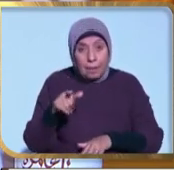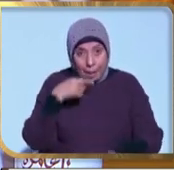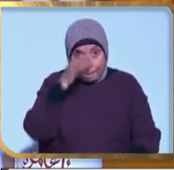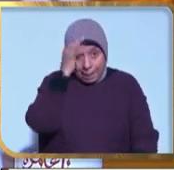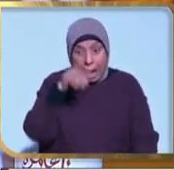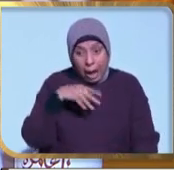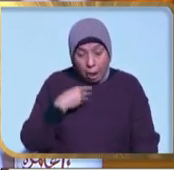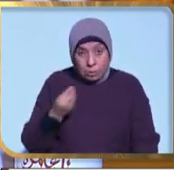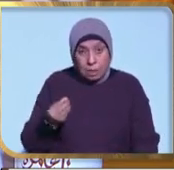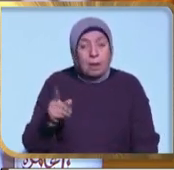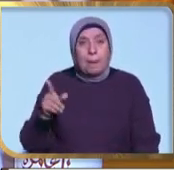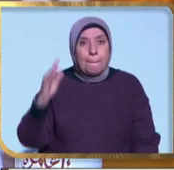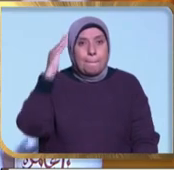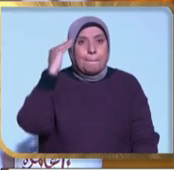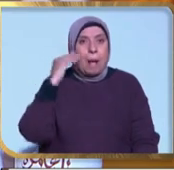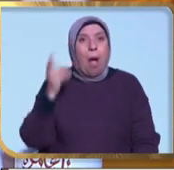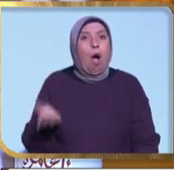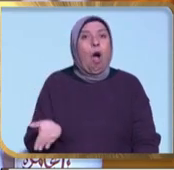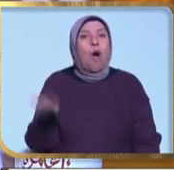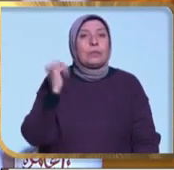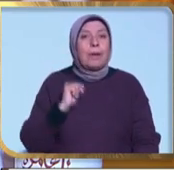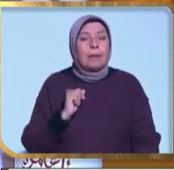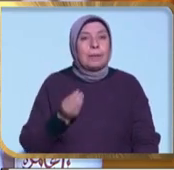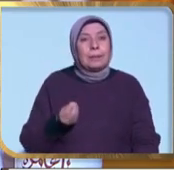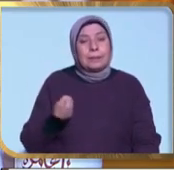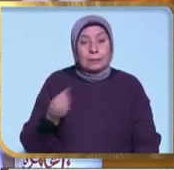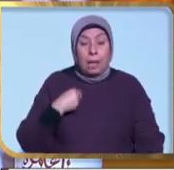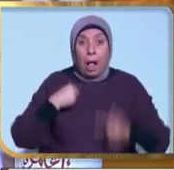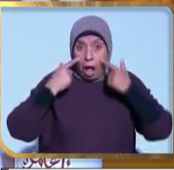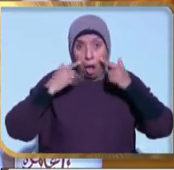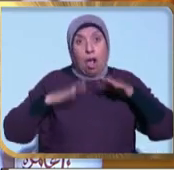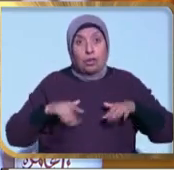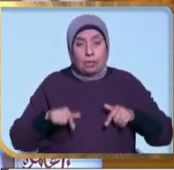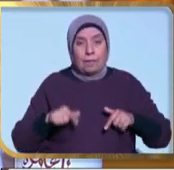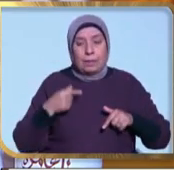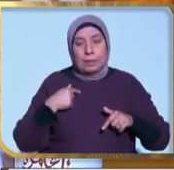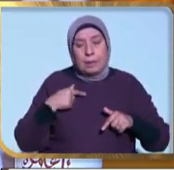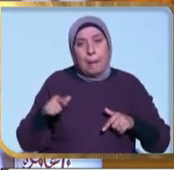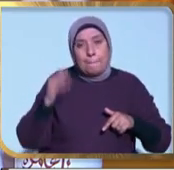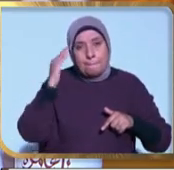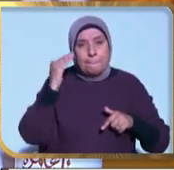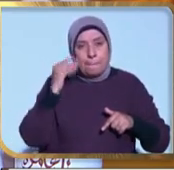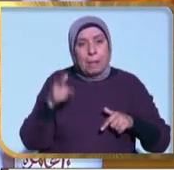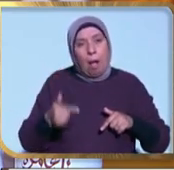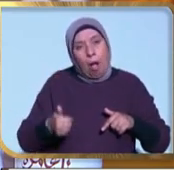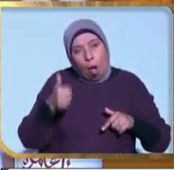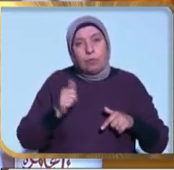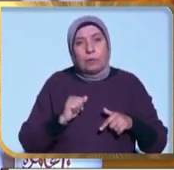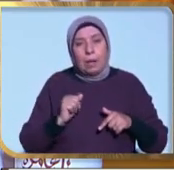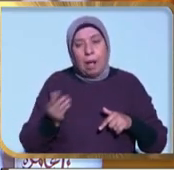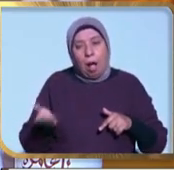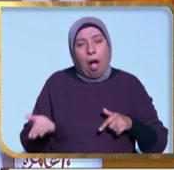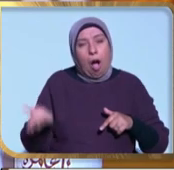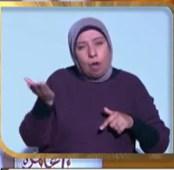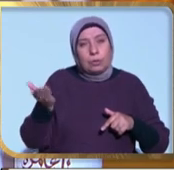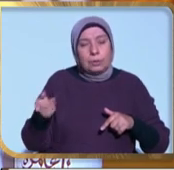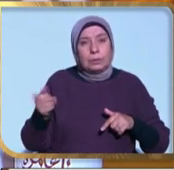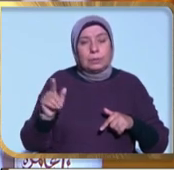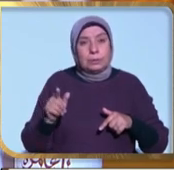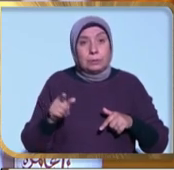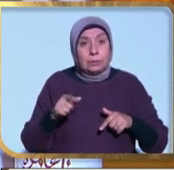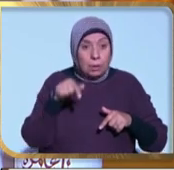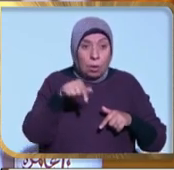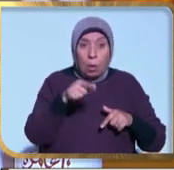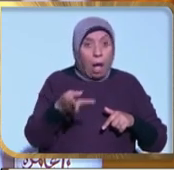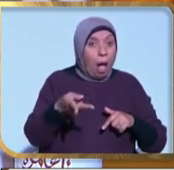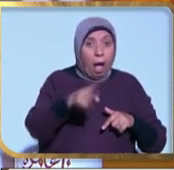الرجال يعني لو انا حتى عايزه اميز شويه فميزته اللي الناس بتعمله في ارض الواقع